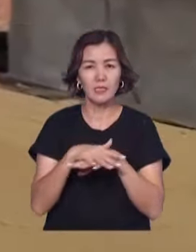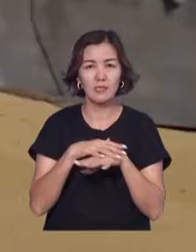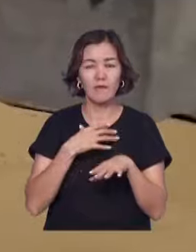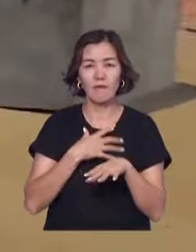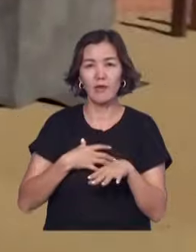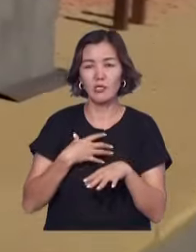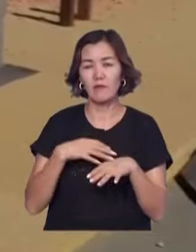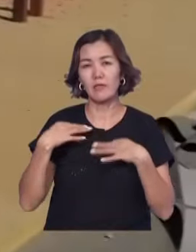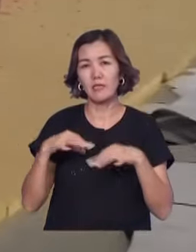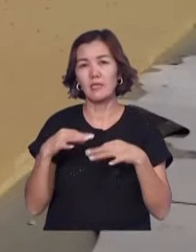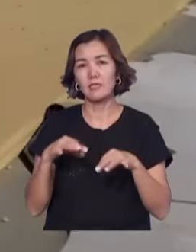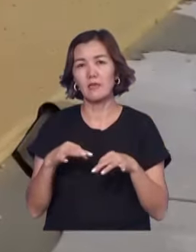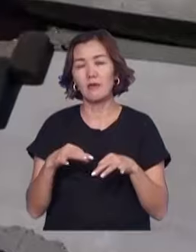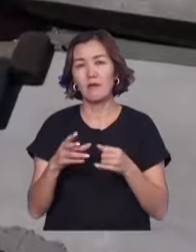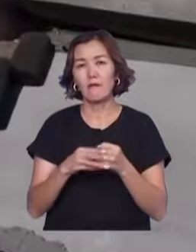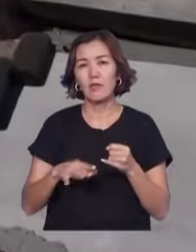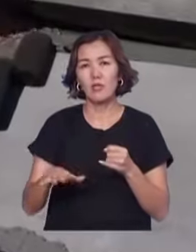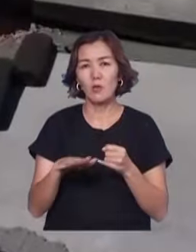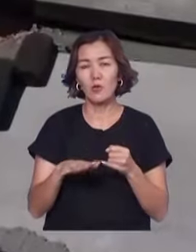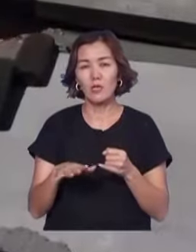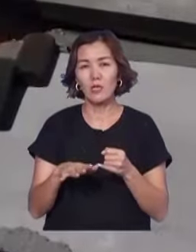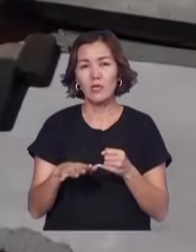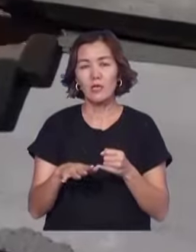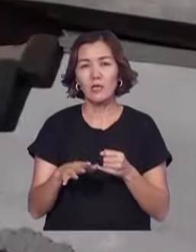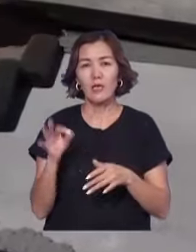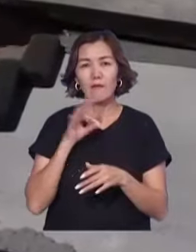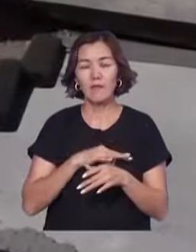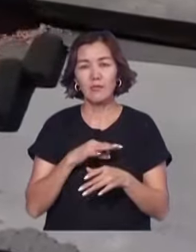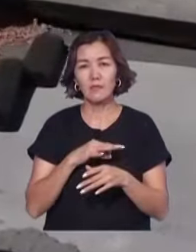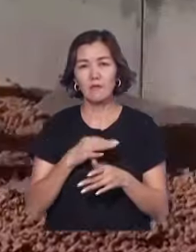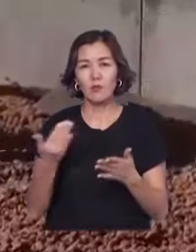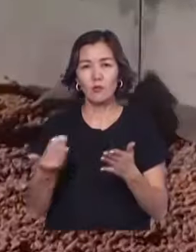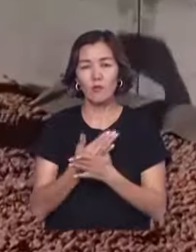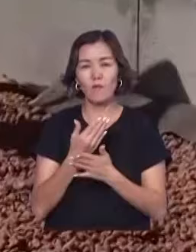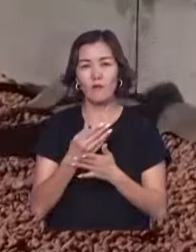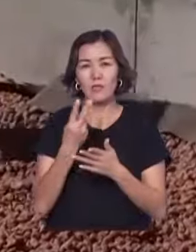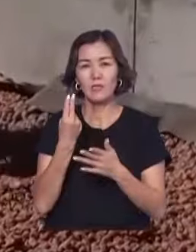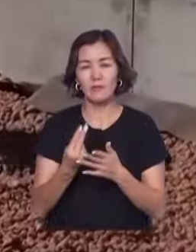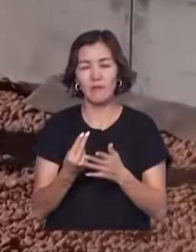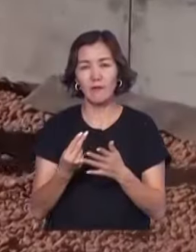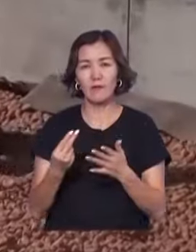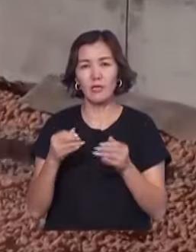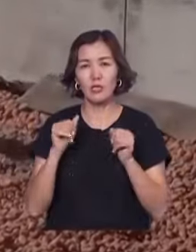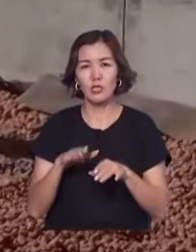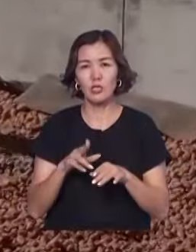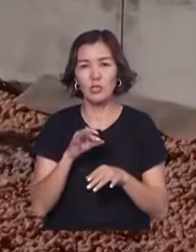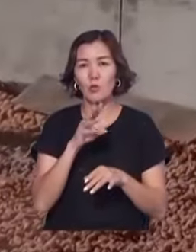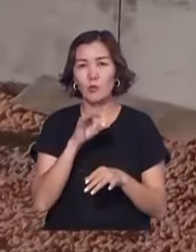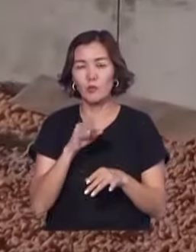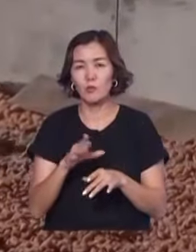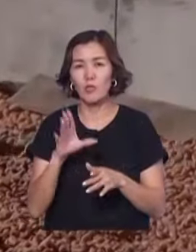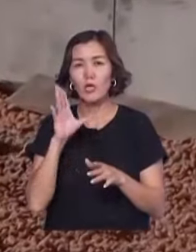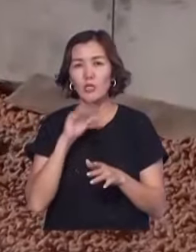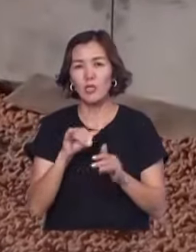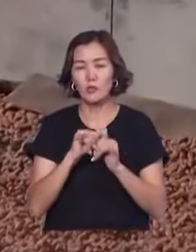важного транзитного коридора в регионе. Также отмечено, что эффективные современные цифровые решения, такие как кросс-докинг, должны